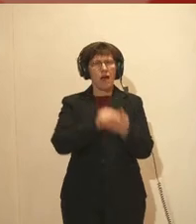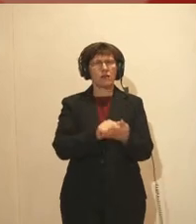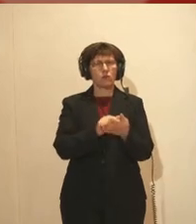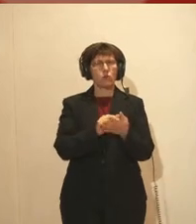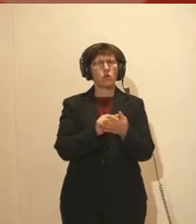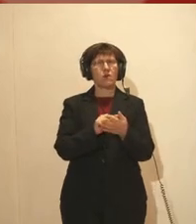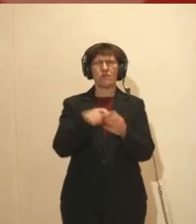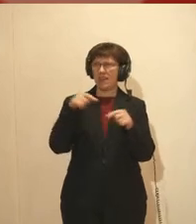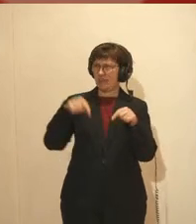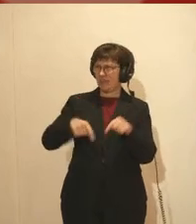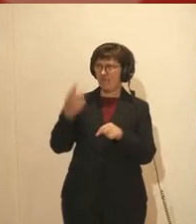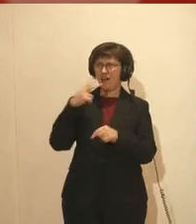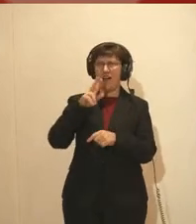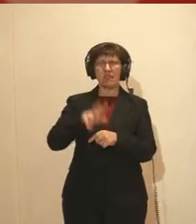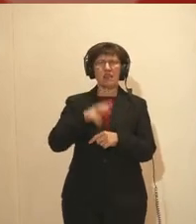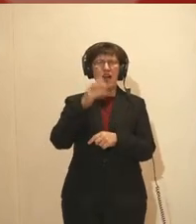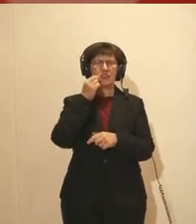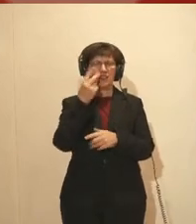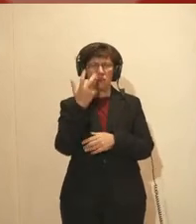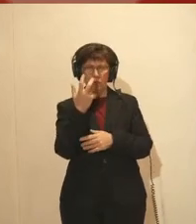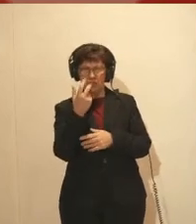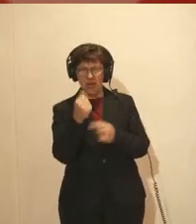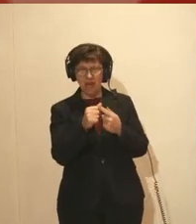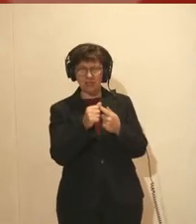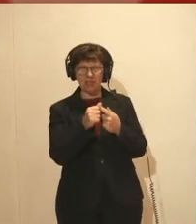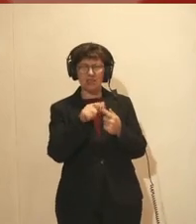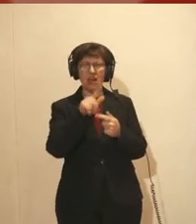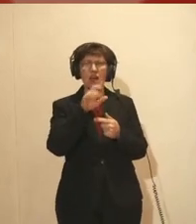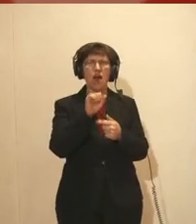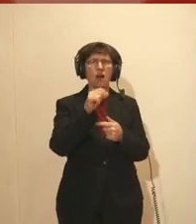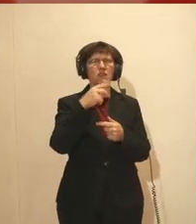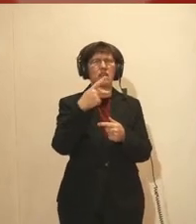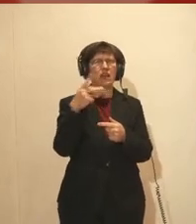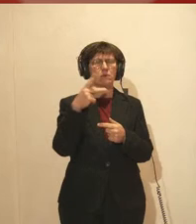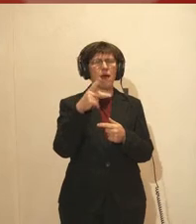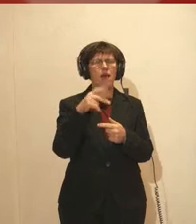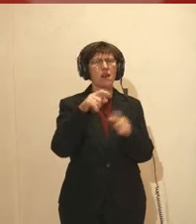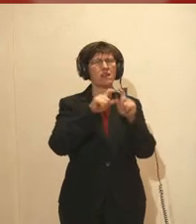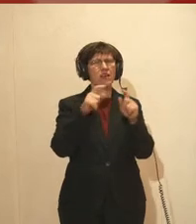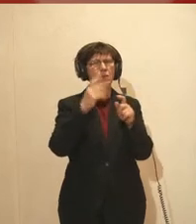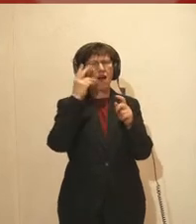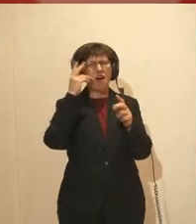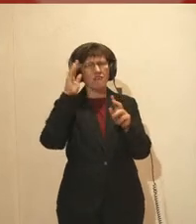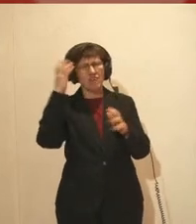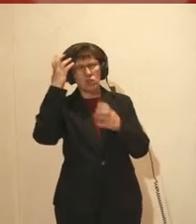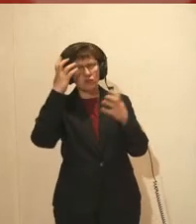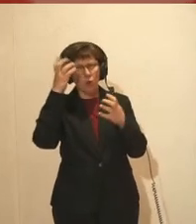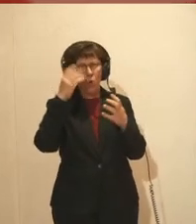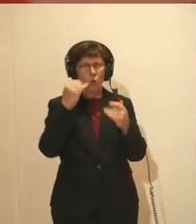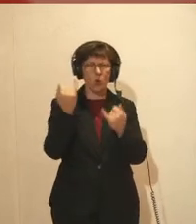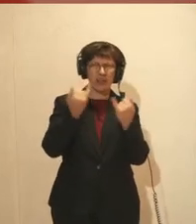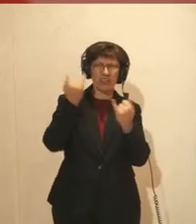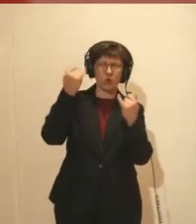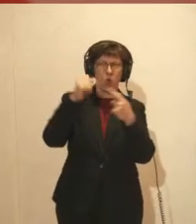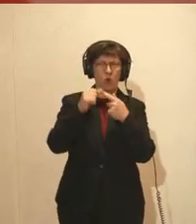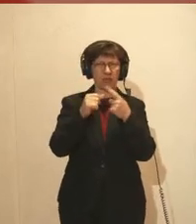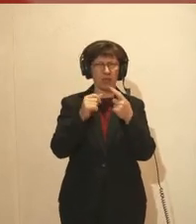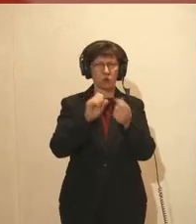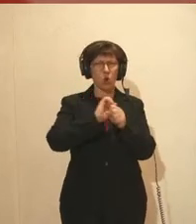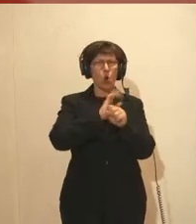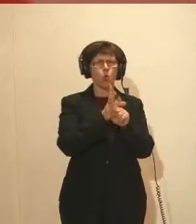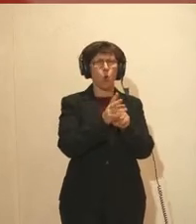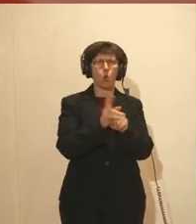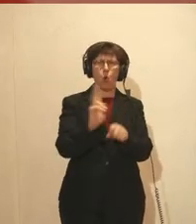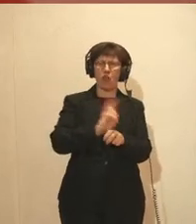schildern die wir hier um 13.30 hatten mit lars klingbeil zum thema verschwörungs ideologien und corona läuferinnen und